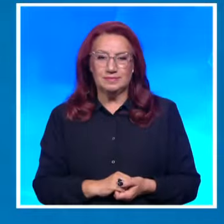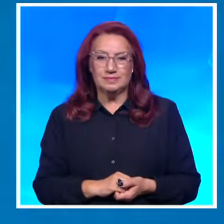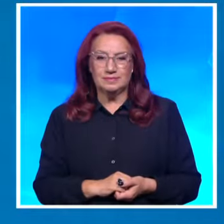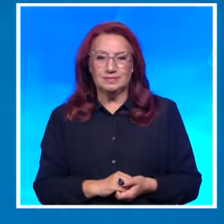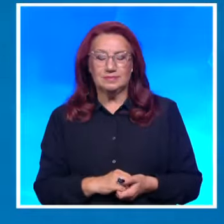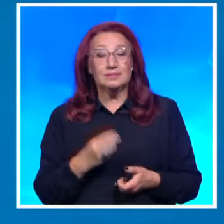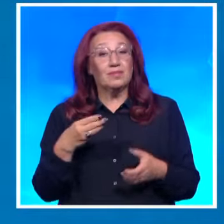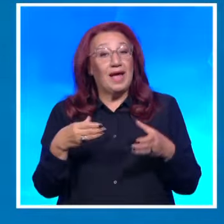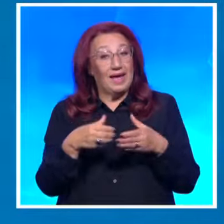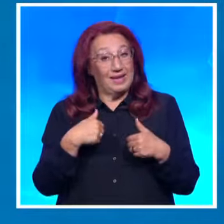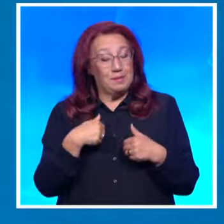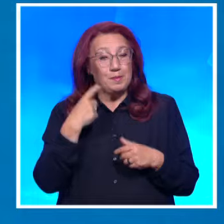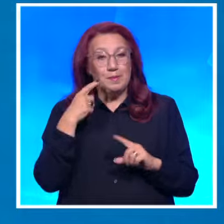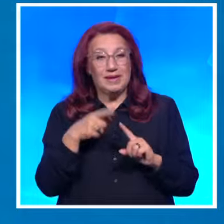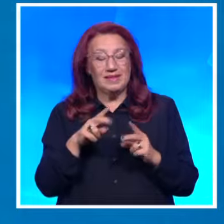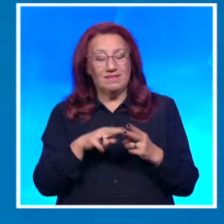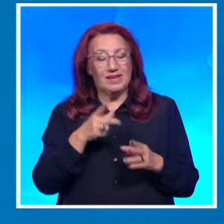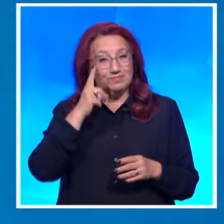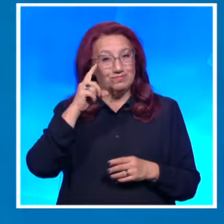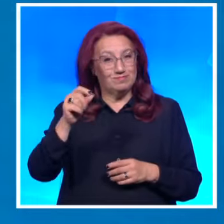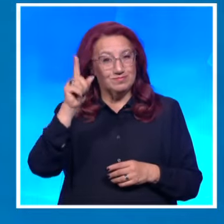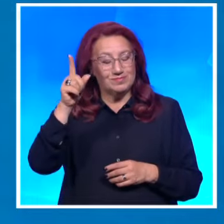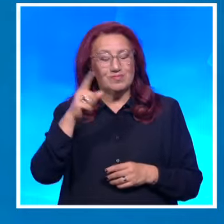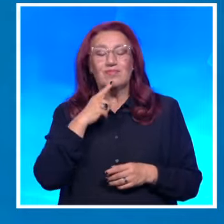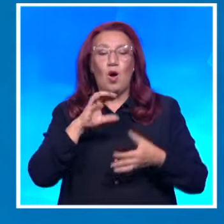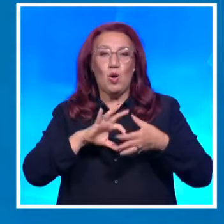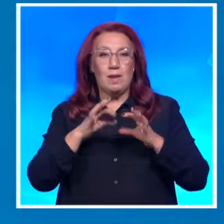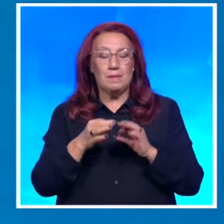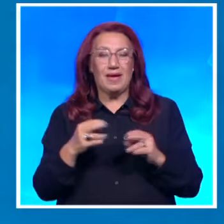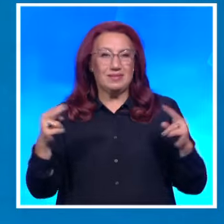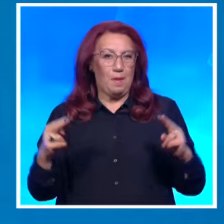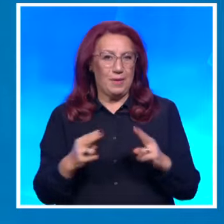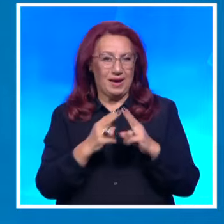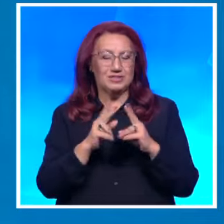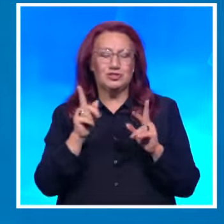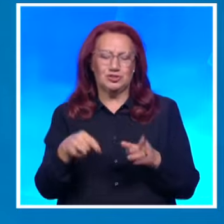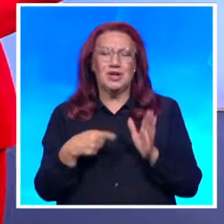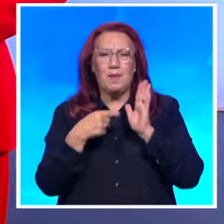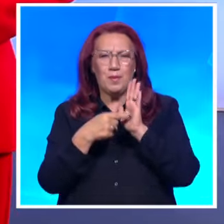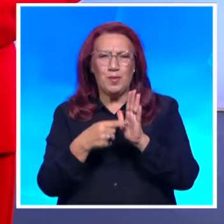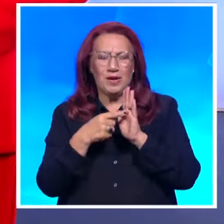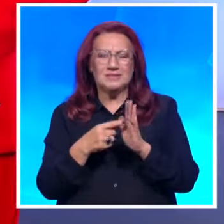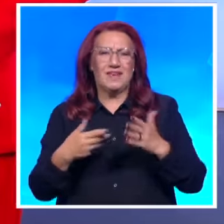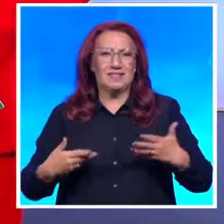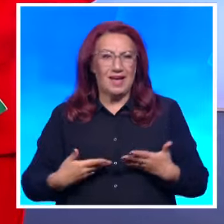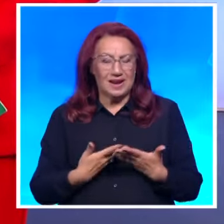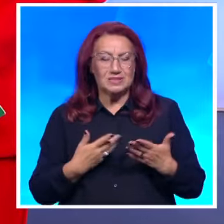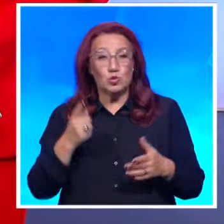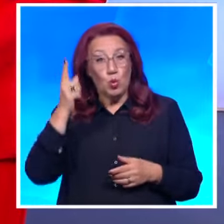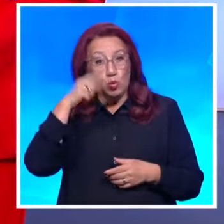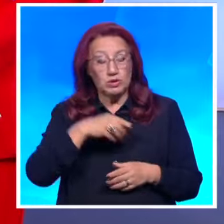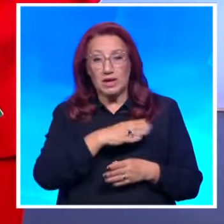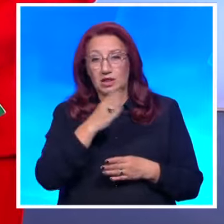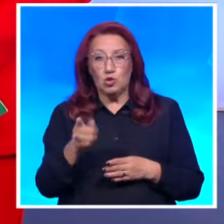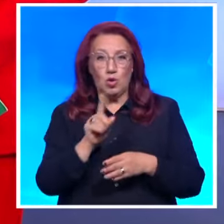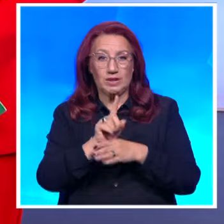Екип на BTV заминава за игрите в Париж, за да ви направи свидетели на ексклузивно съдържание. От утре до 11 август Илия